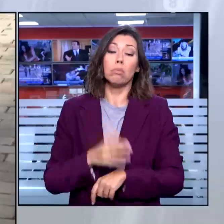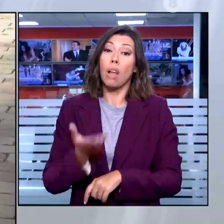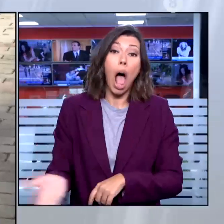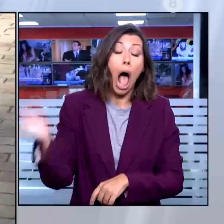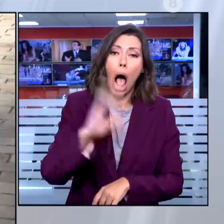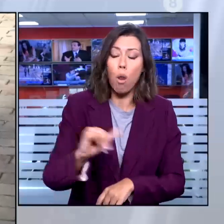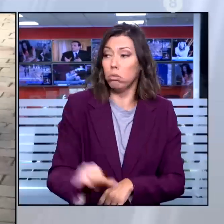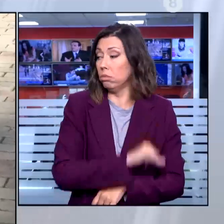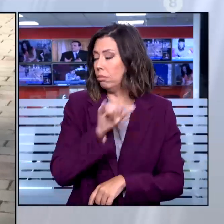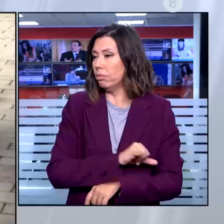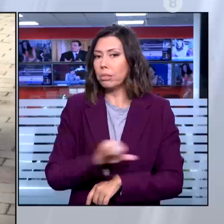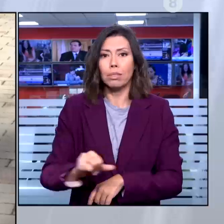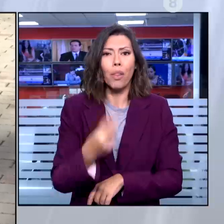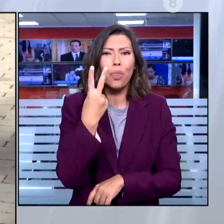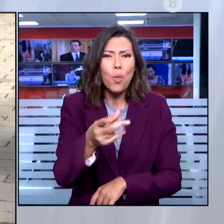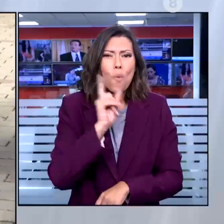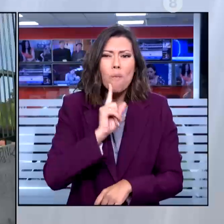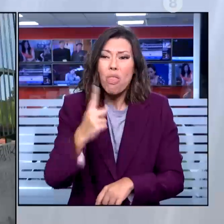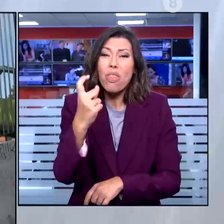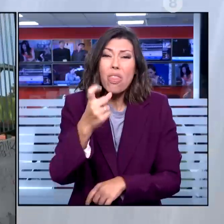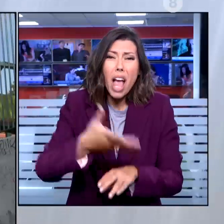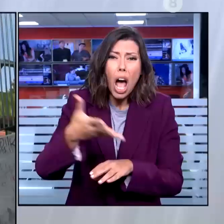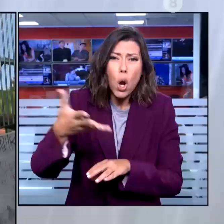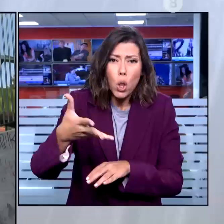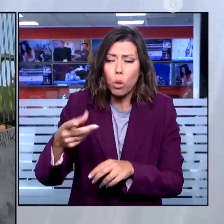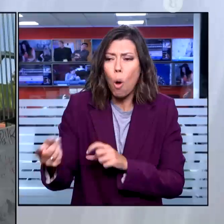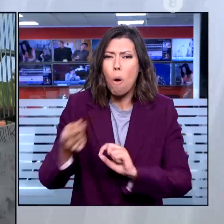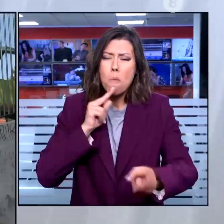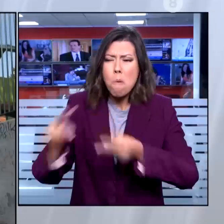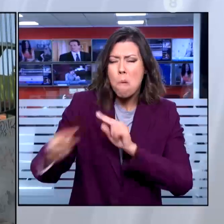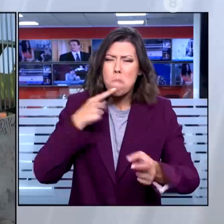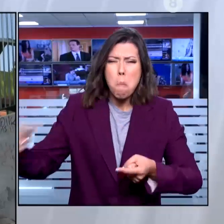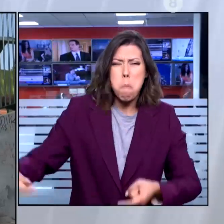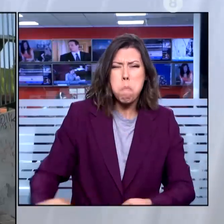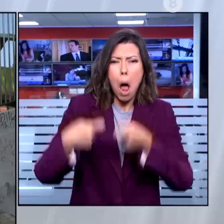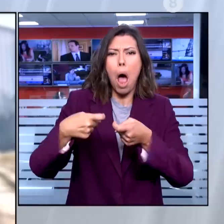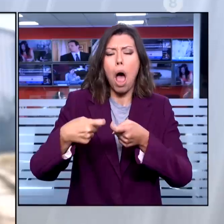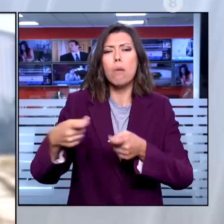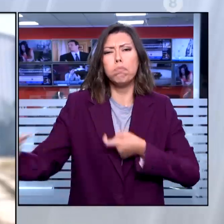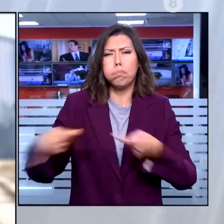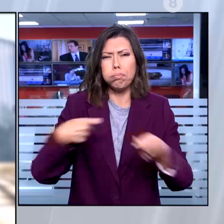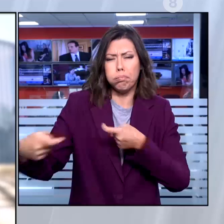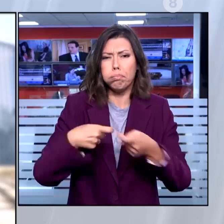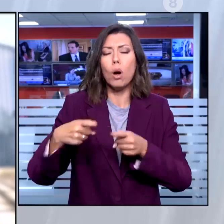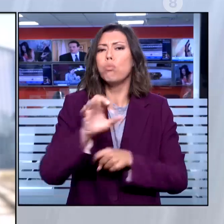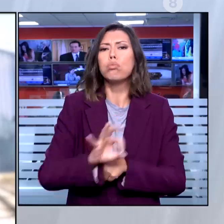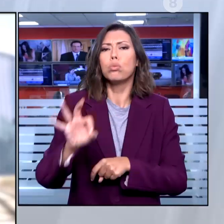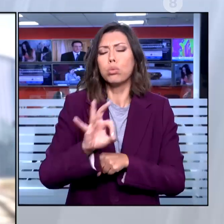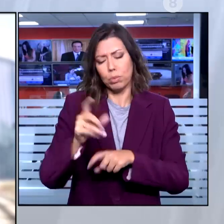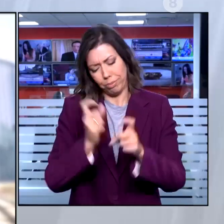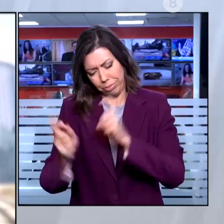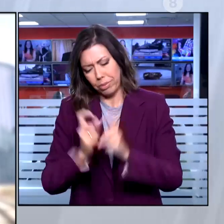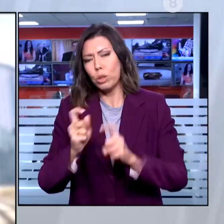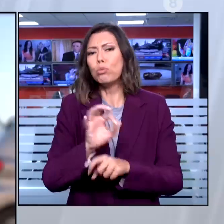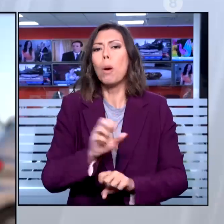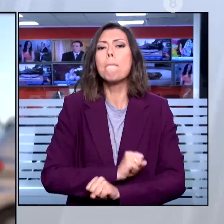λόγω μιας έντονης λογομαχίας πιάστηκαν στα χέρια μέσα σε σχολική αίθουσα στο Μεσολόγγι. Το σοβαρό περιστατικό είχε ως αποτέλεσμα οι γονείς των παιδιών να